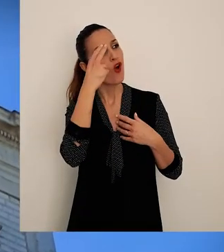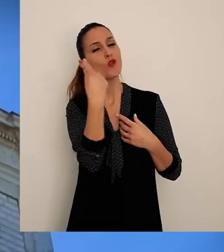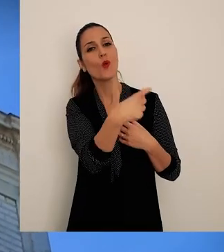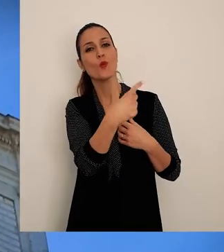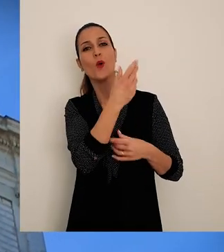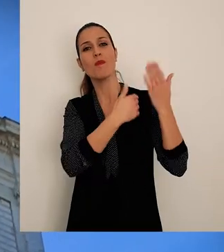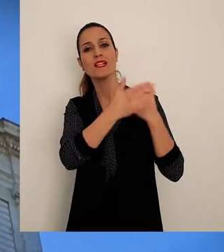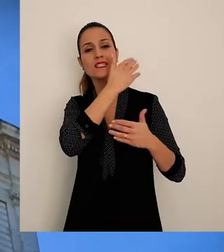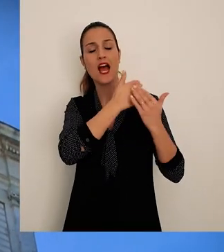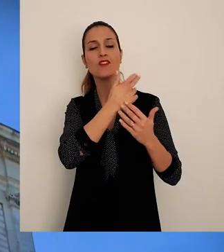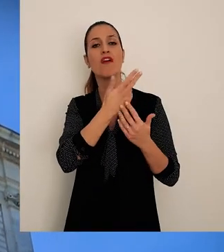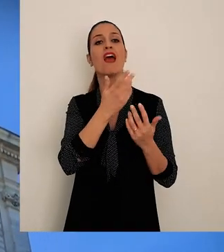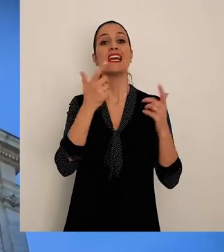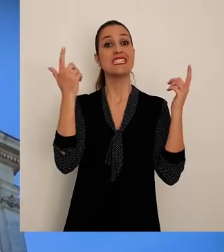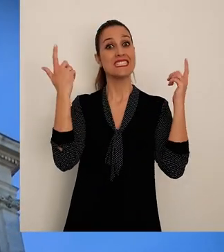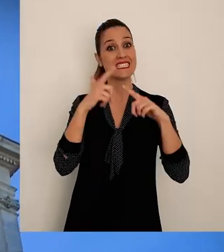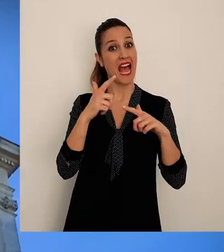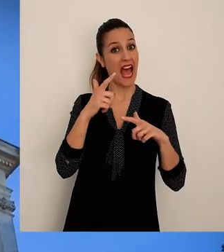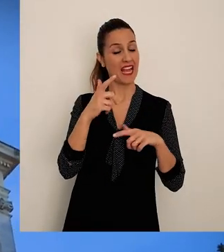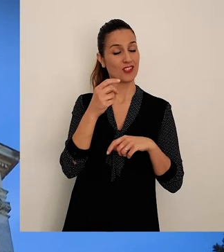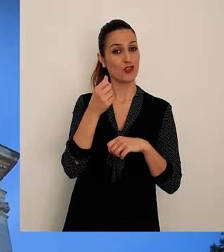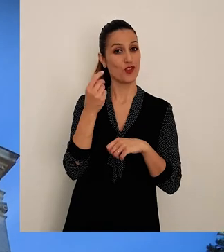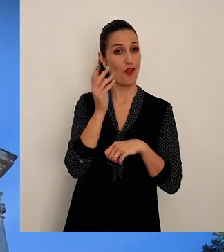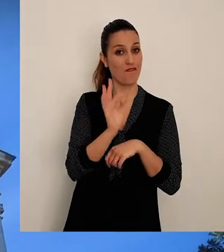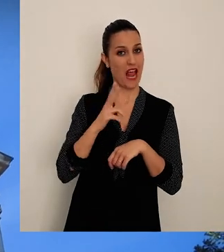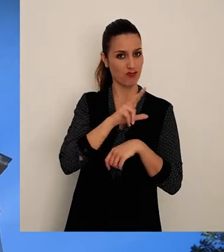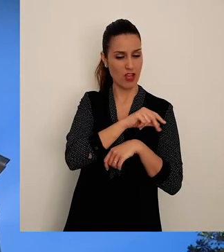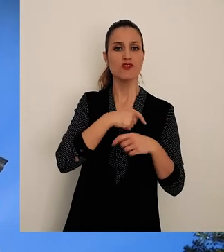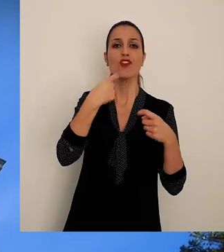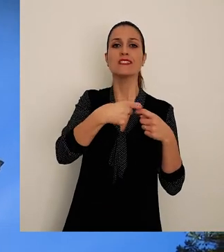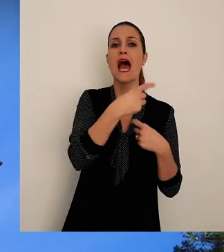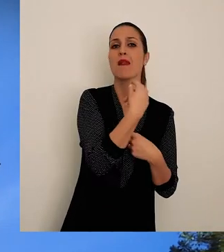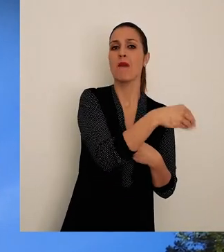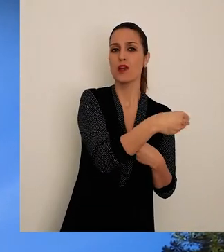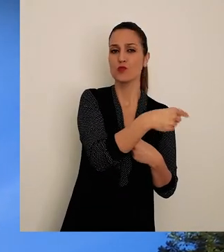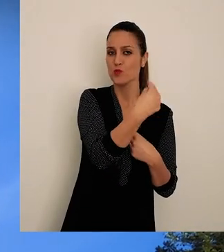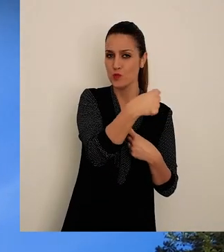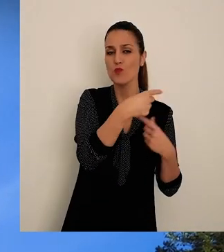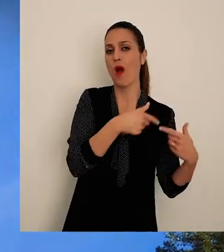suo passaggio ed il santo acconsentì donando loro un suo sandalo.